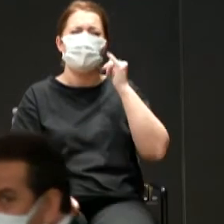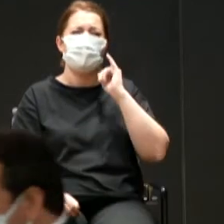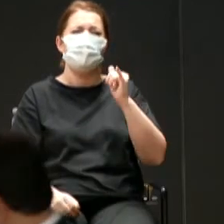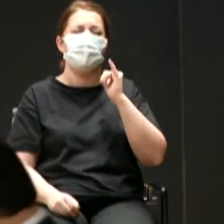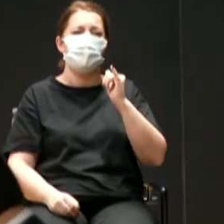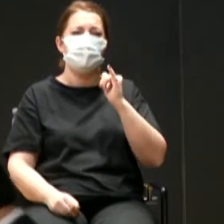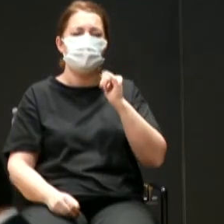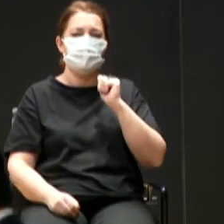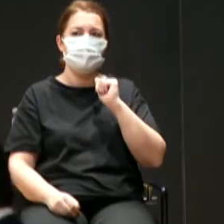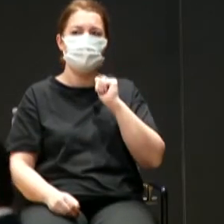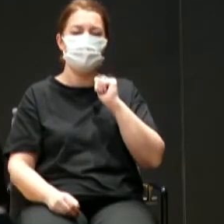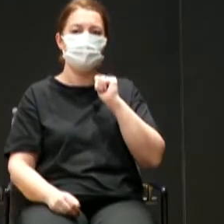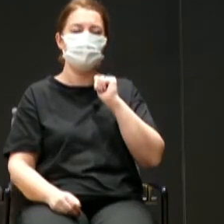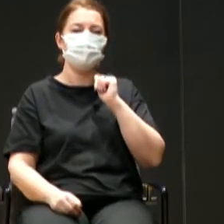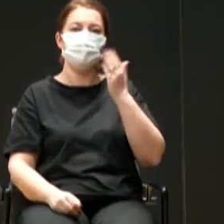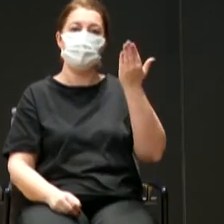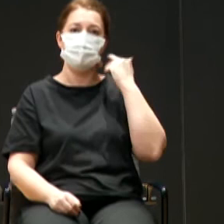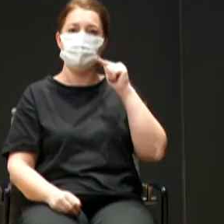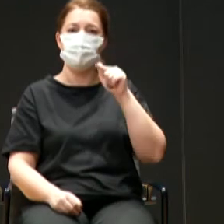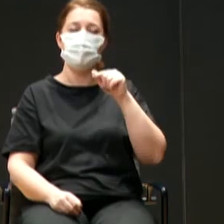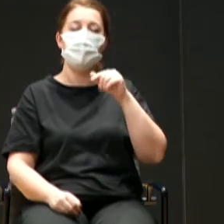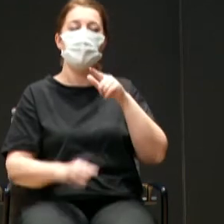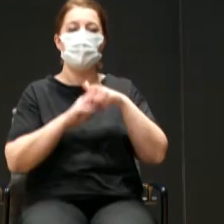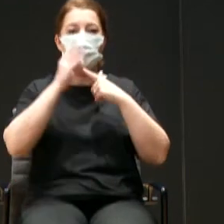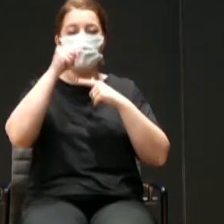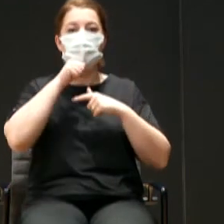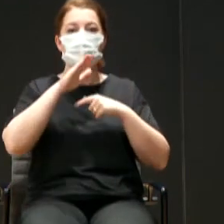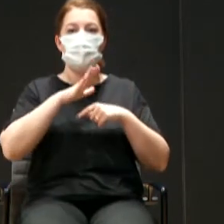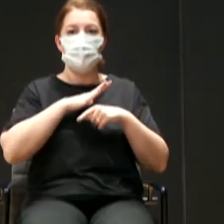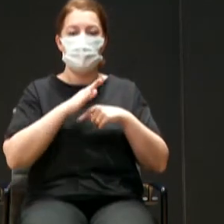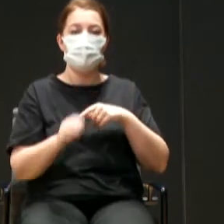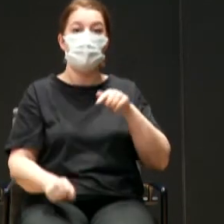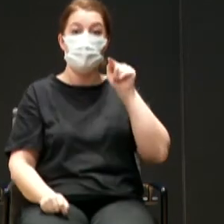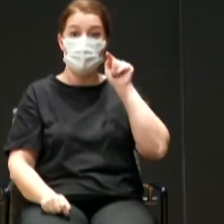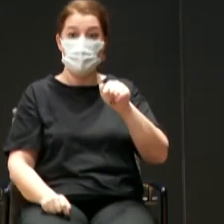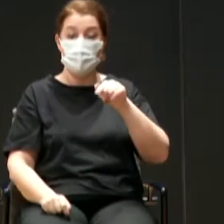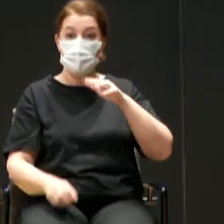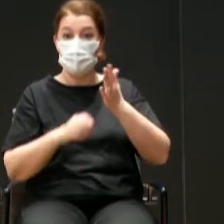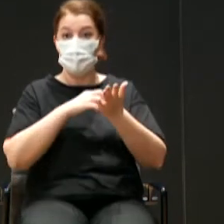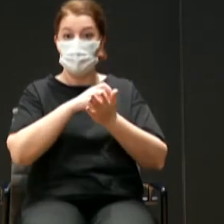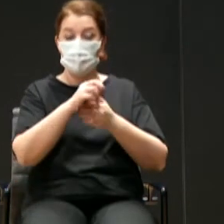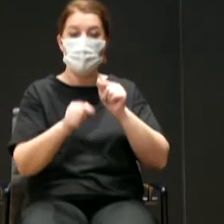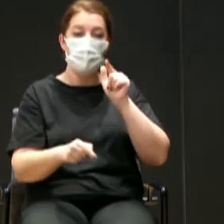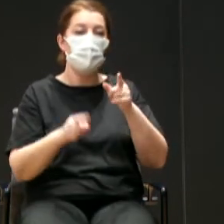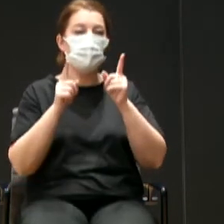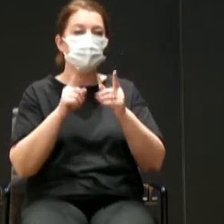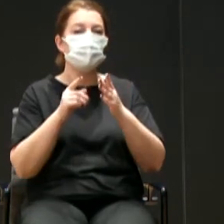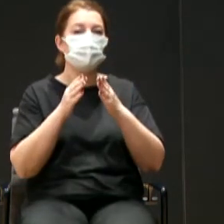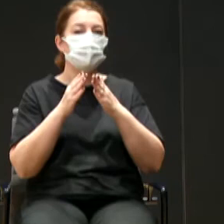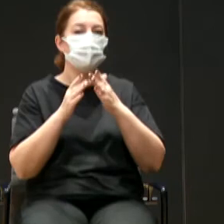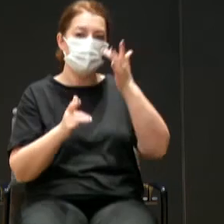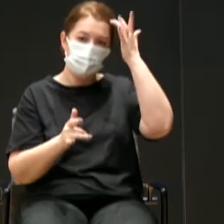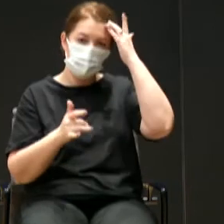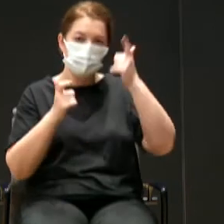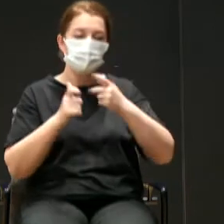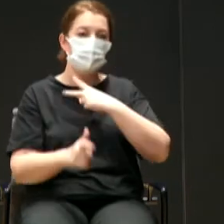başkanım. Onun öncesi şu. Ekrem İmamoğlu bu alanı o dönem Büyükşehir Belediye Beylikdüzü